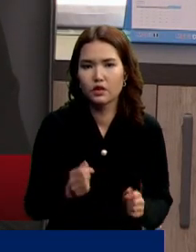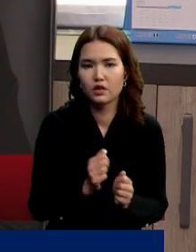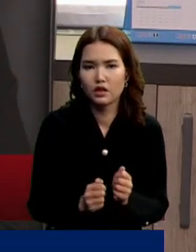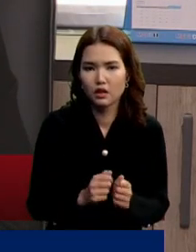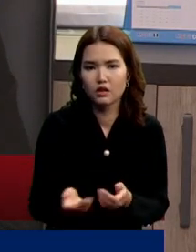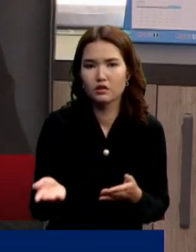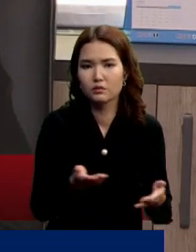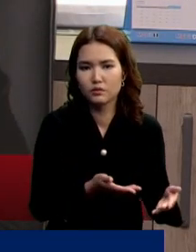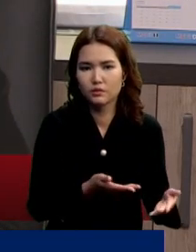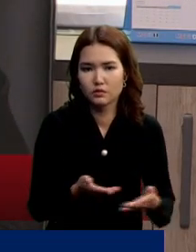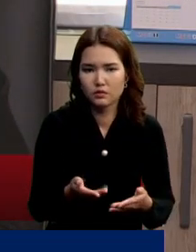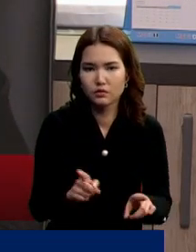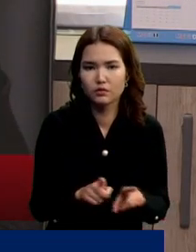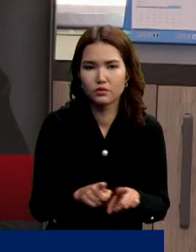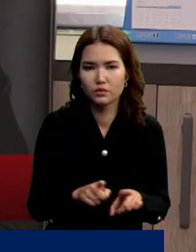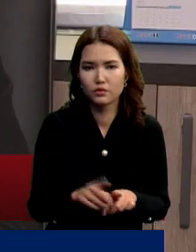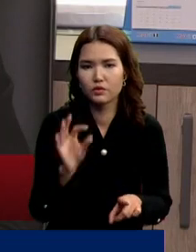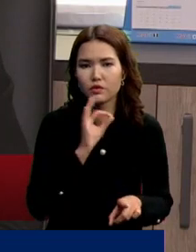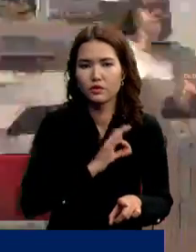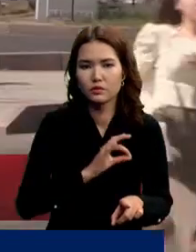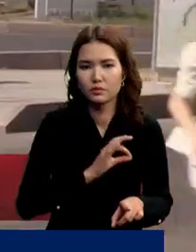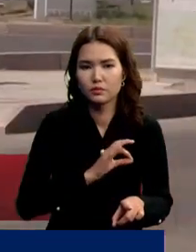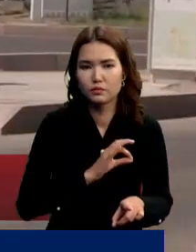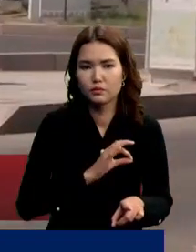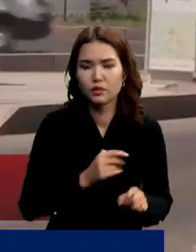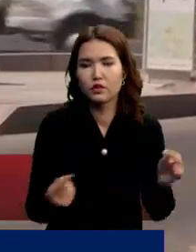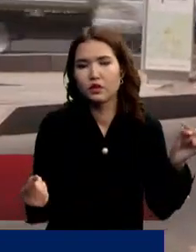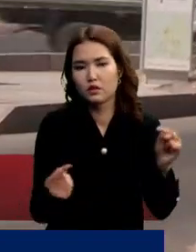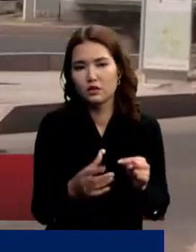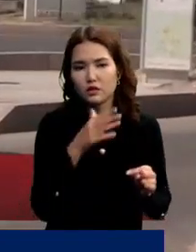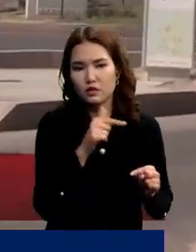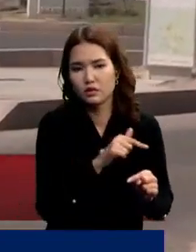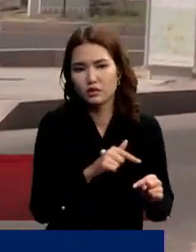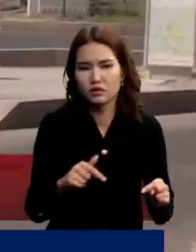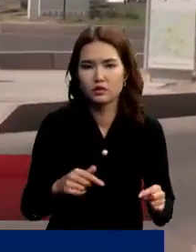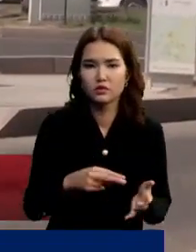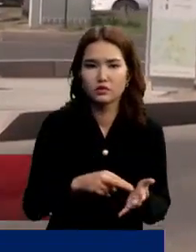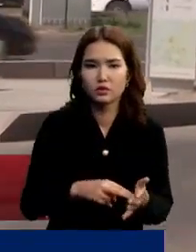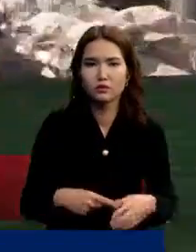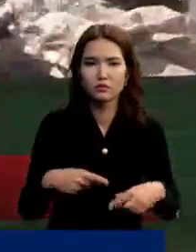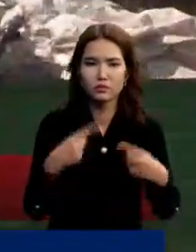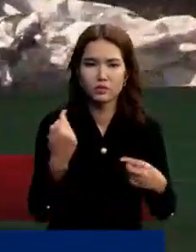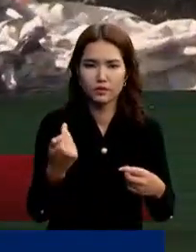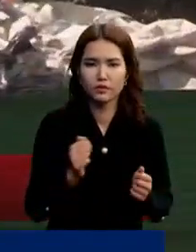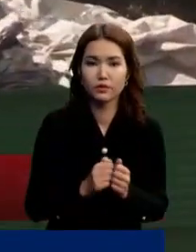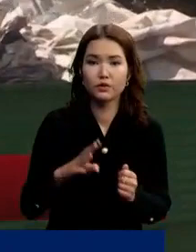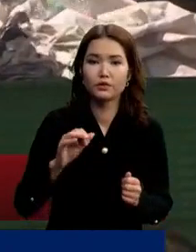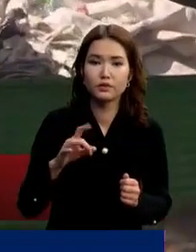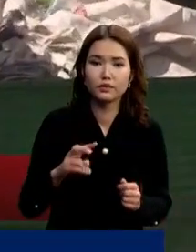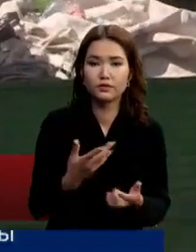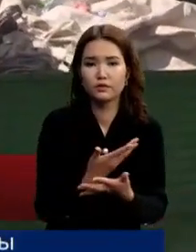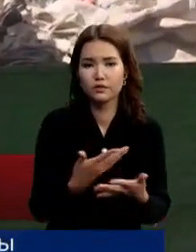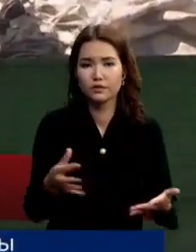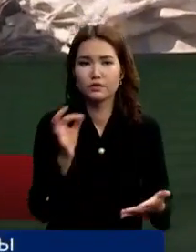решение противоречит следующему, то есть постановлению. За чистотой в городе лет 15 смотрели 4 компании. Одни мусор вывозили